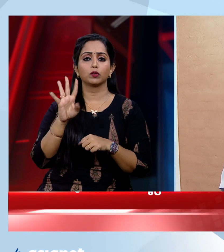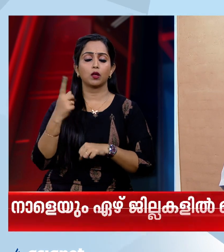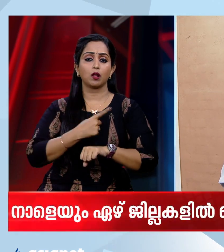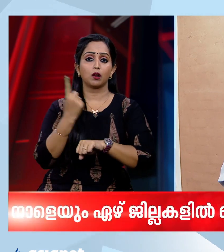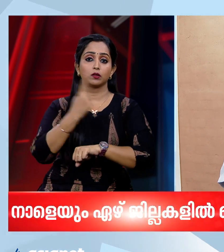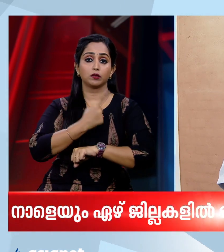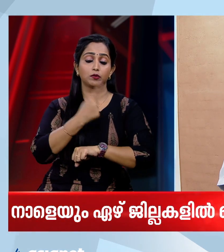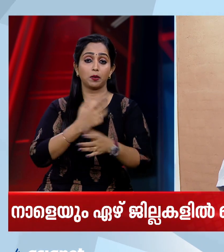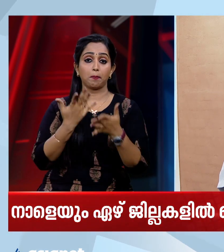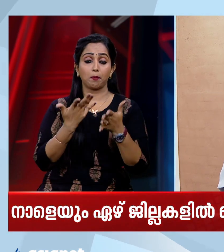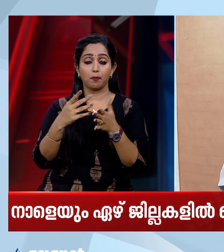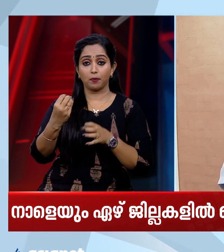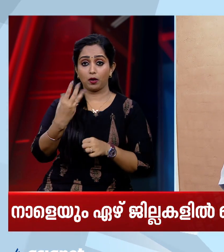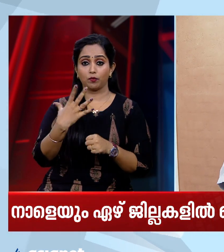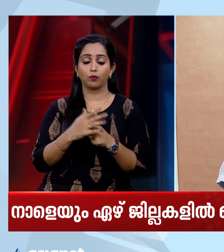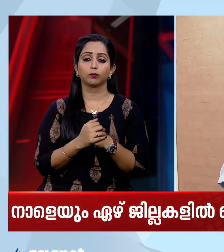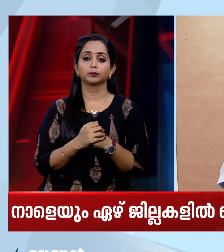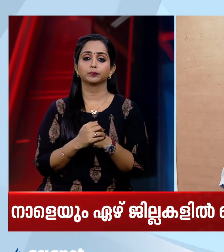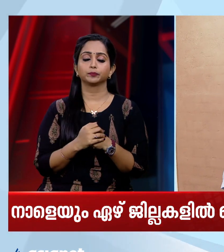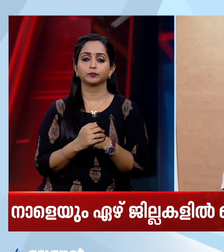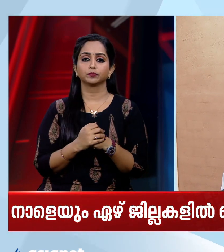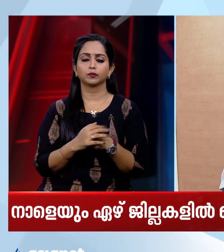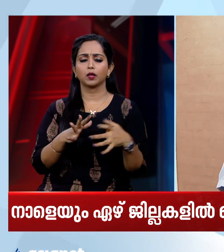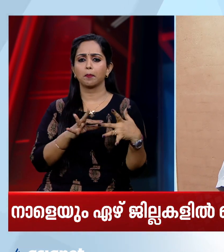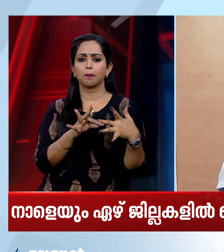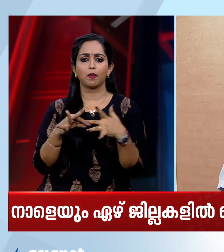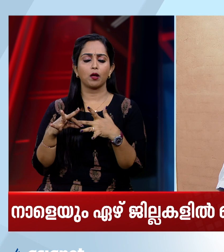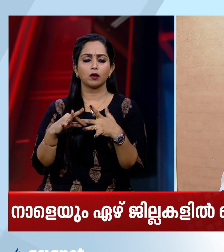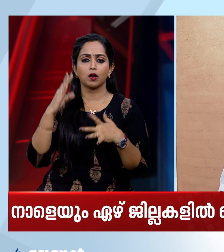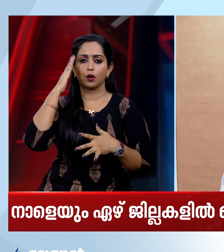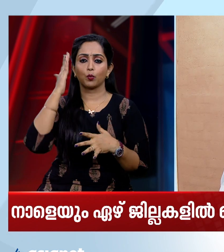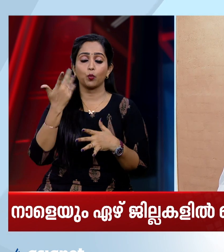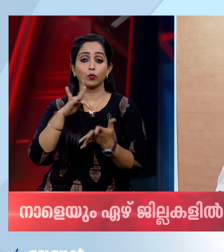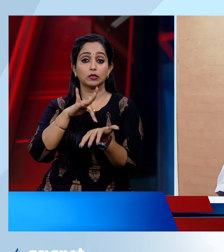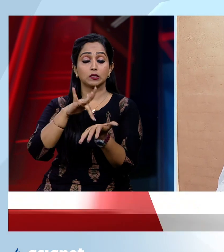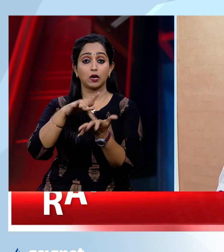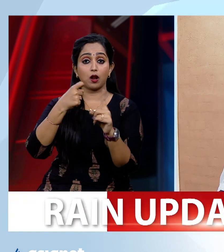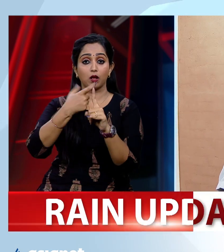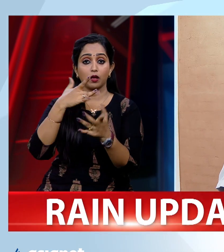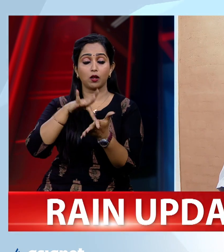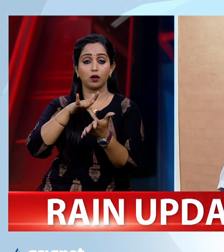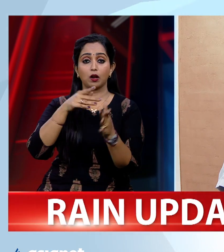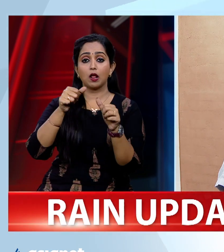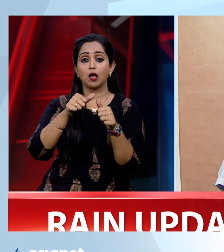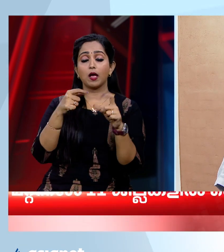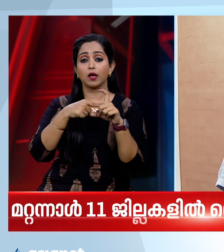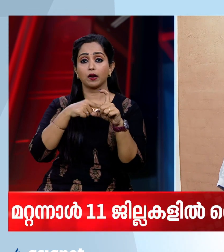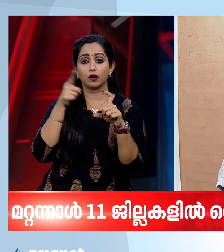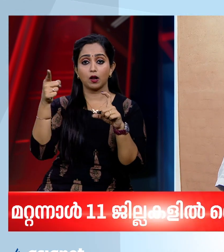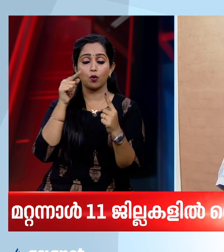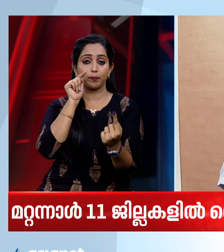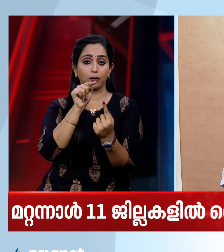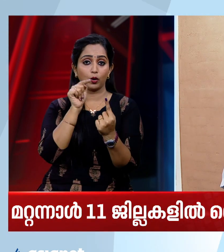പല ജില്ലകൾക്കും ലഭിച്ചിട്ടുണ്ട്. ഇതിൽ പ്രത്യേകിച്ചും കാണേണ്ടത് മധ്യകേരളത്തിലെ എറണാകുളം,